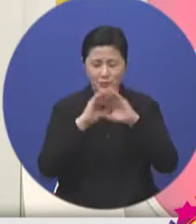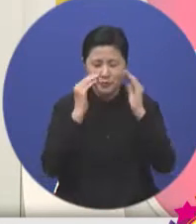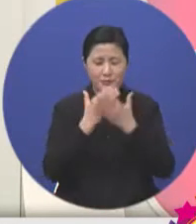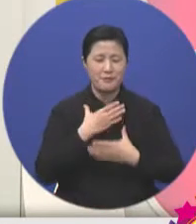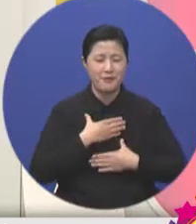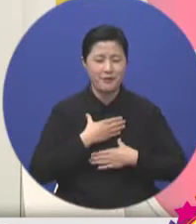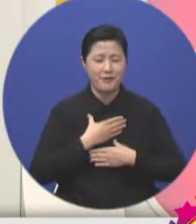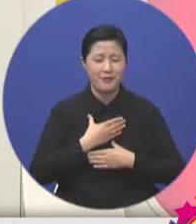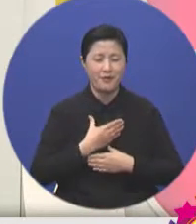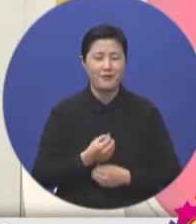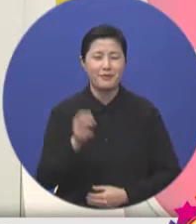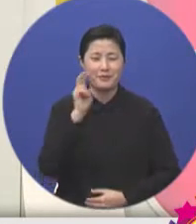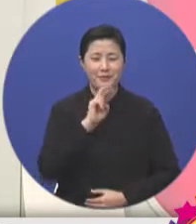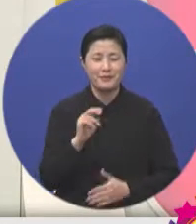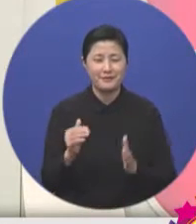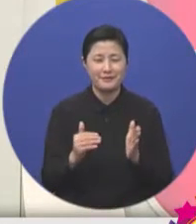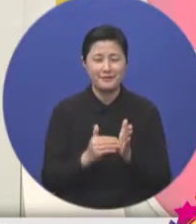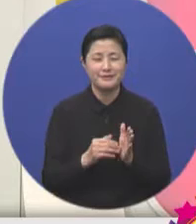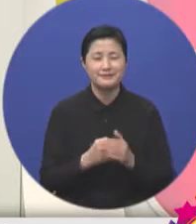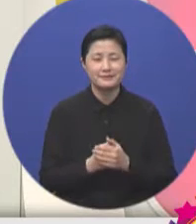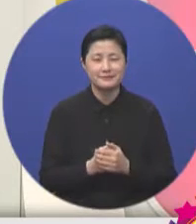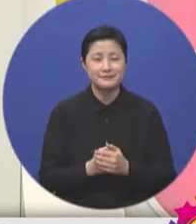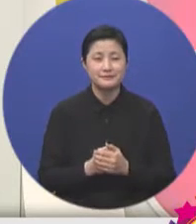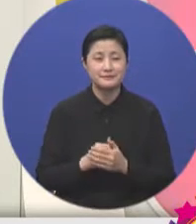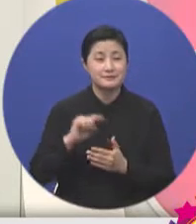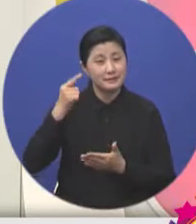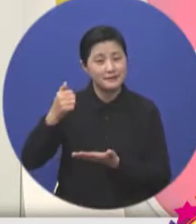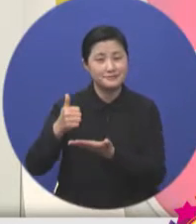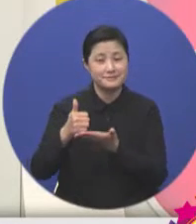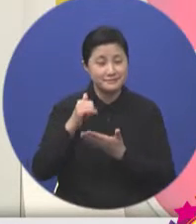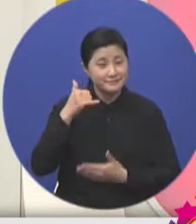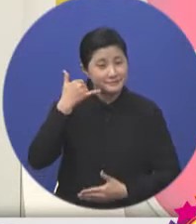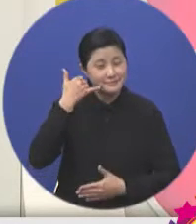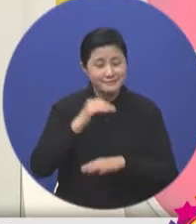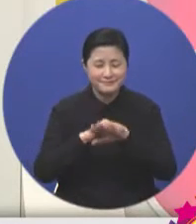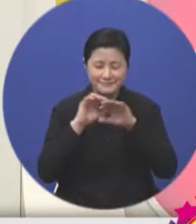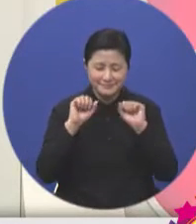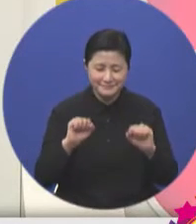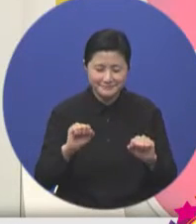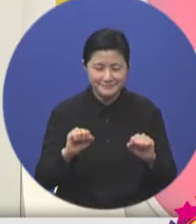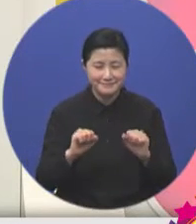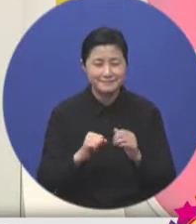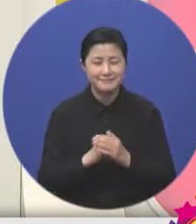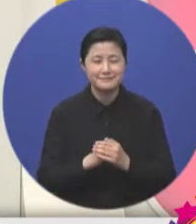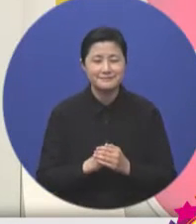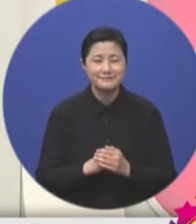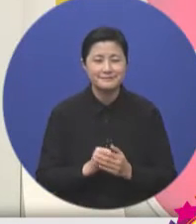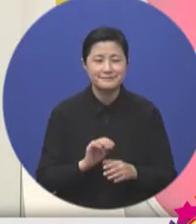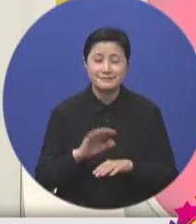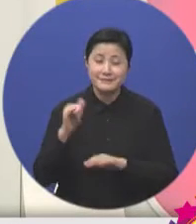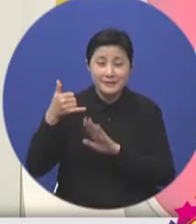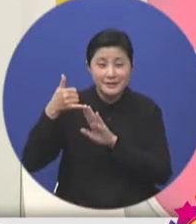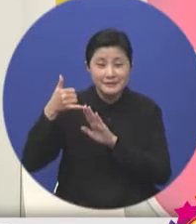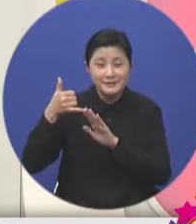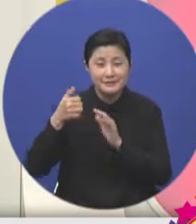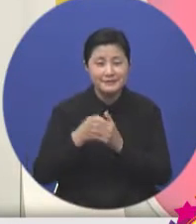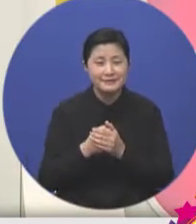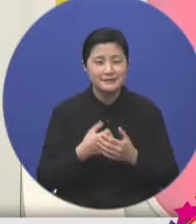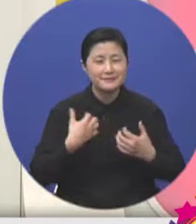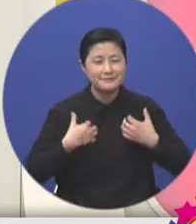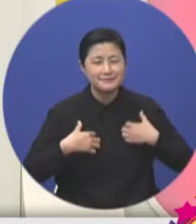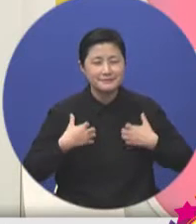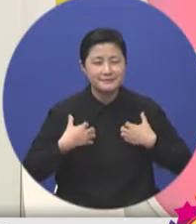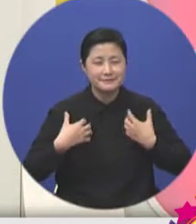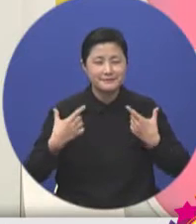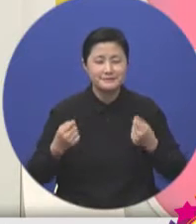편안하시게 하시는 것 같아요. 모든 분들. 네. 자 다음 참가자 전화 받습니다. 안녕하세요. 네. 안녕하세요. 안녕하세요. 네, 네